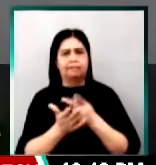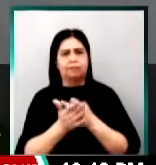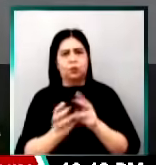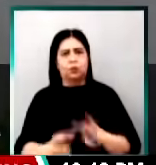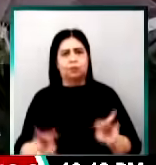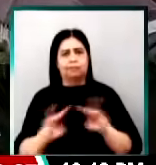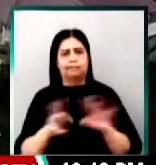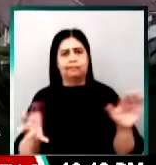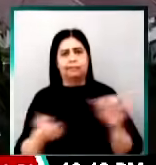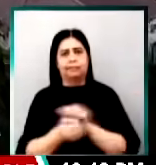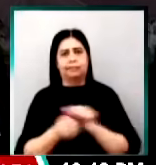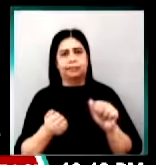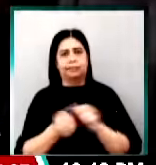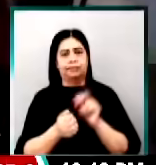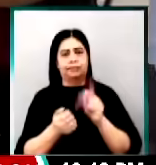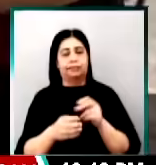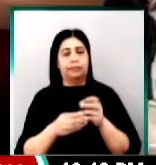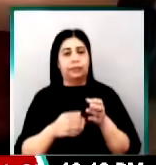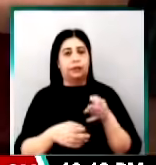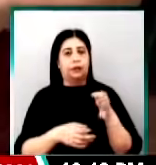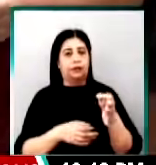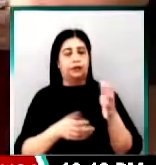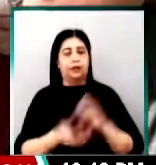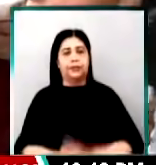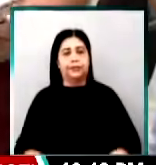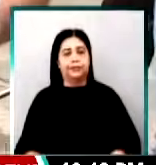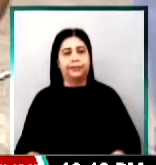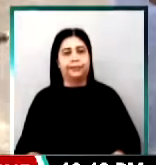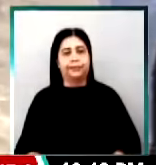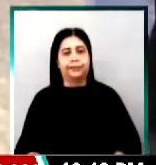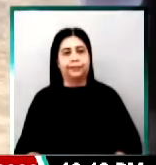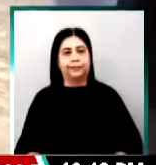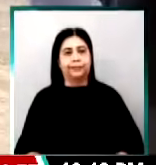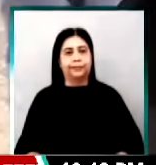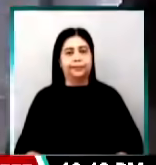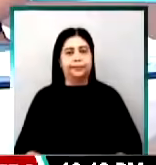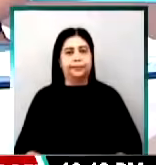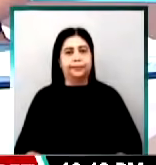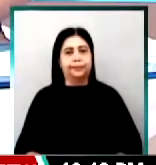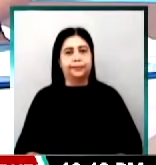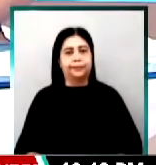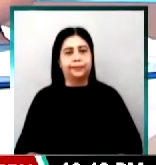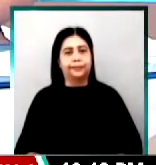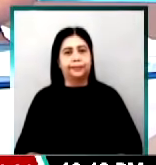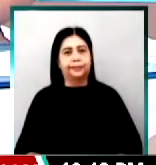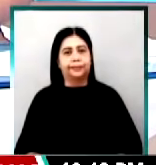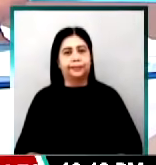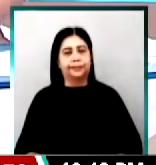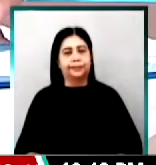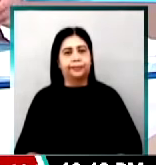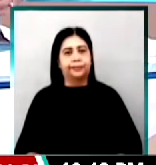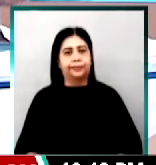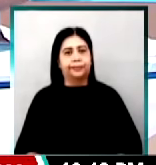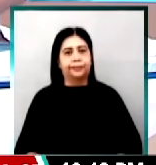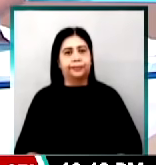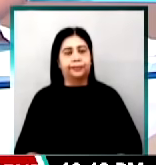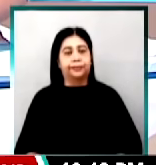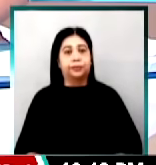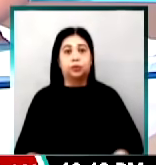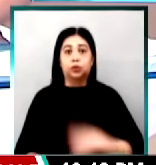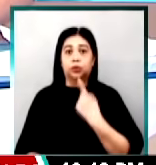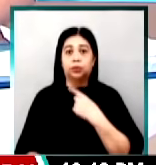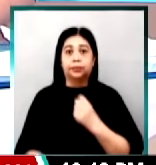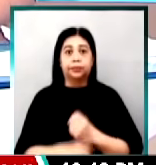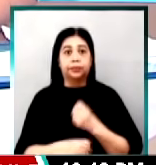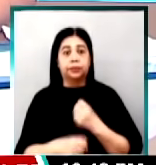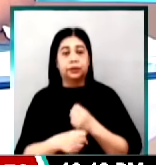mga palaisdaan. Sa Lima Refran, Jimmy News. Sa mga gumagawa ng bucket list